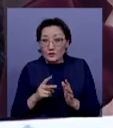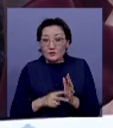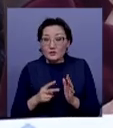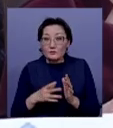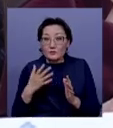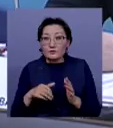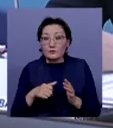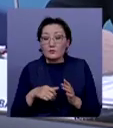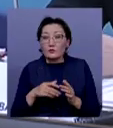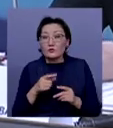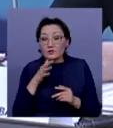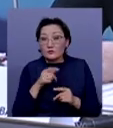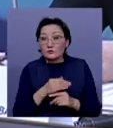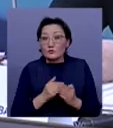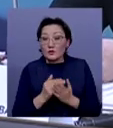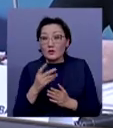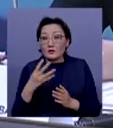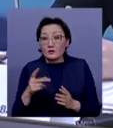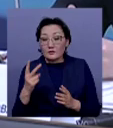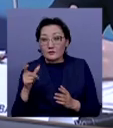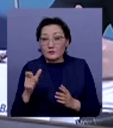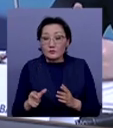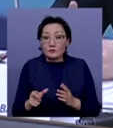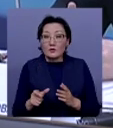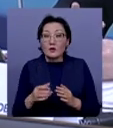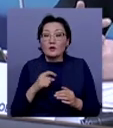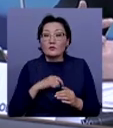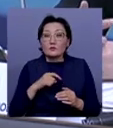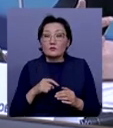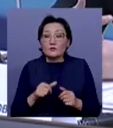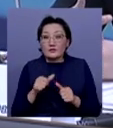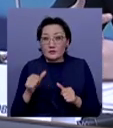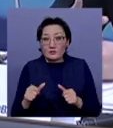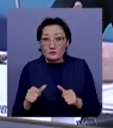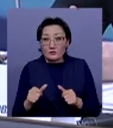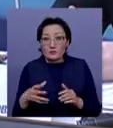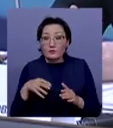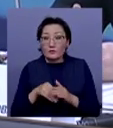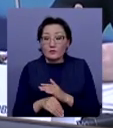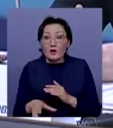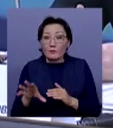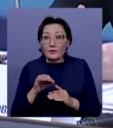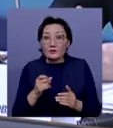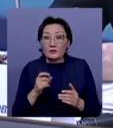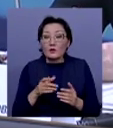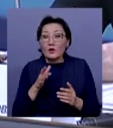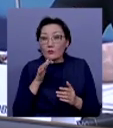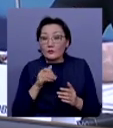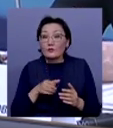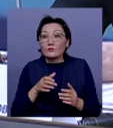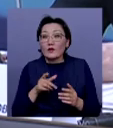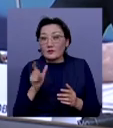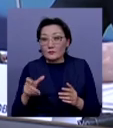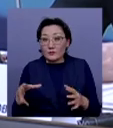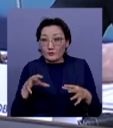жоғары аға буын өкілдері 42 адам, 56%, яғни руханиятқа ереше үлес қосушы барлық буын өкілдері қамтылып отыр